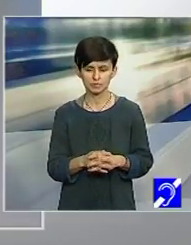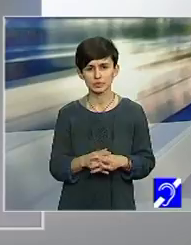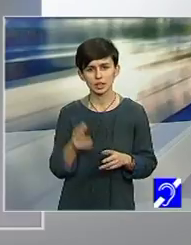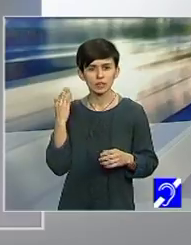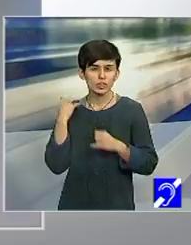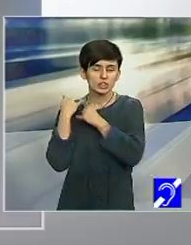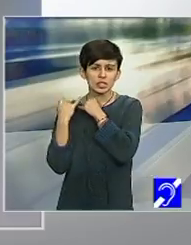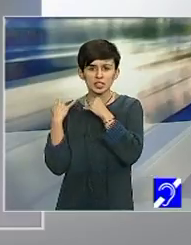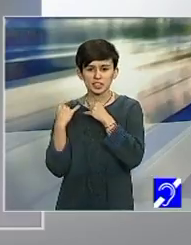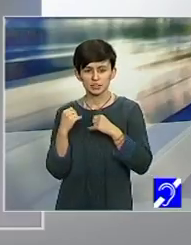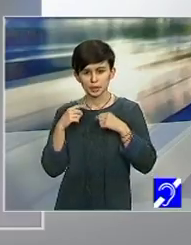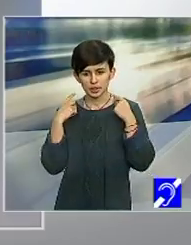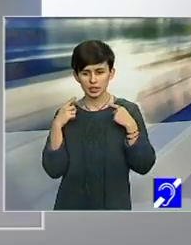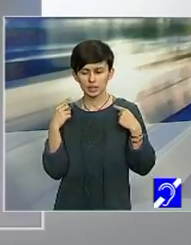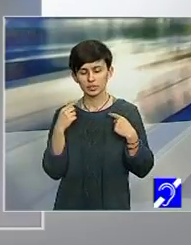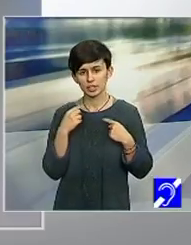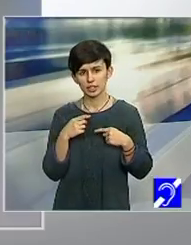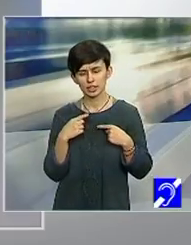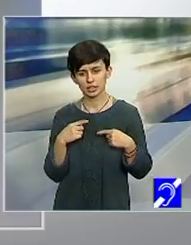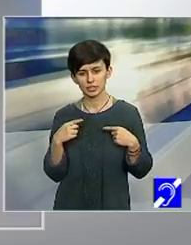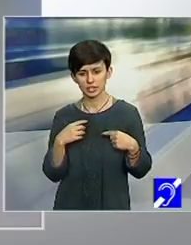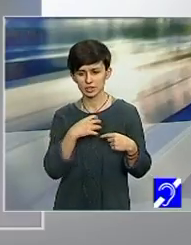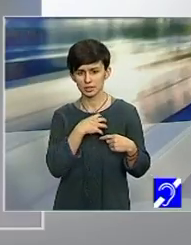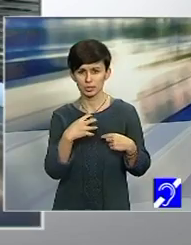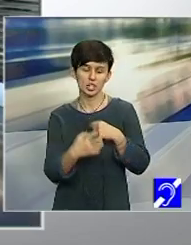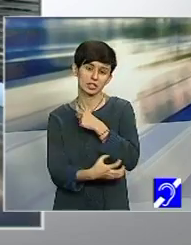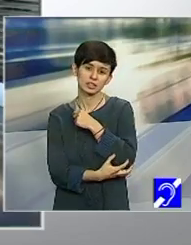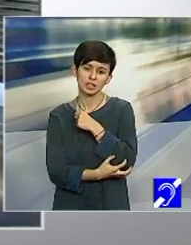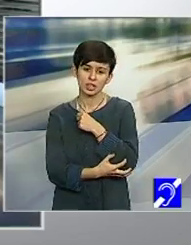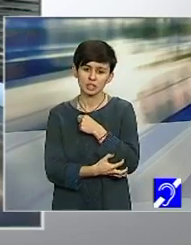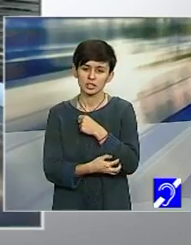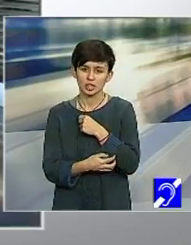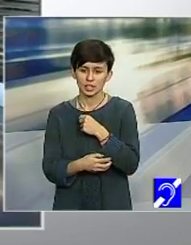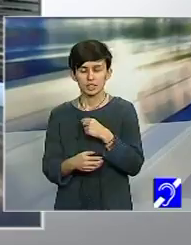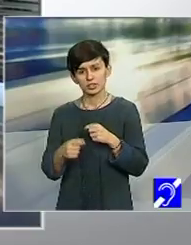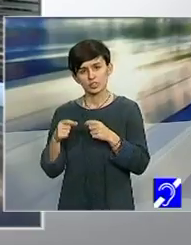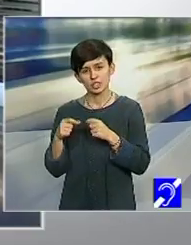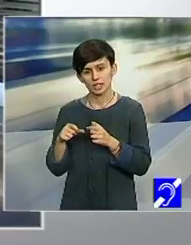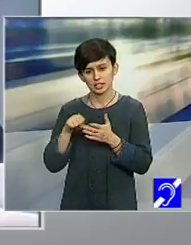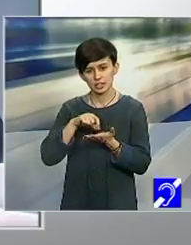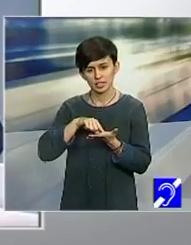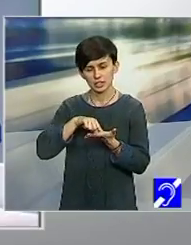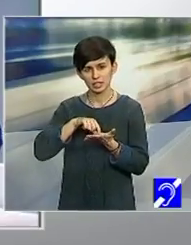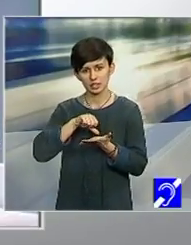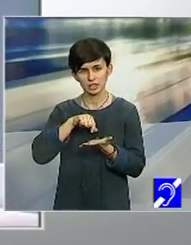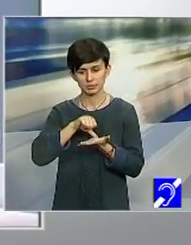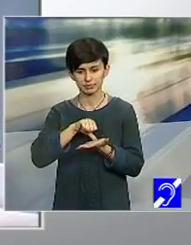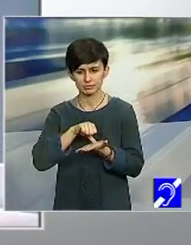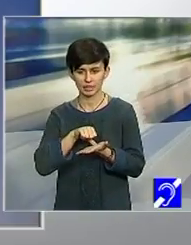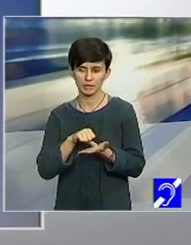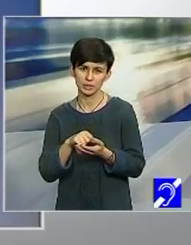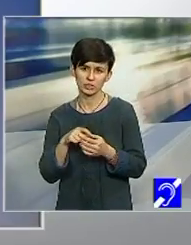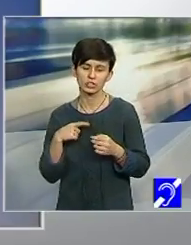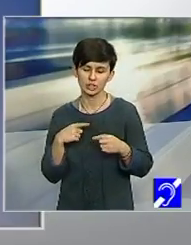sefarzi, alta evrei aschenazi, evrei au fost bogați, evrei au fost și săraci, evrei au fost și în clasa de mijloc, deci o diversitate